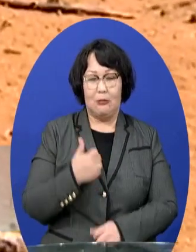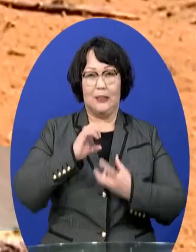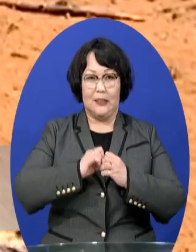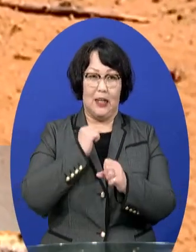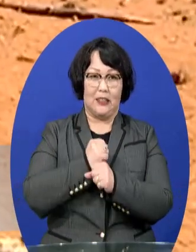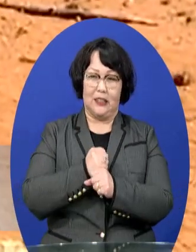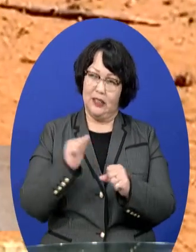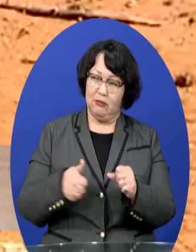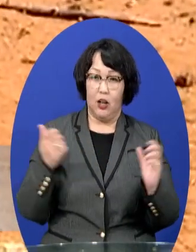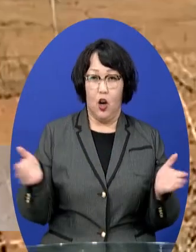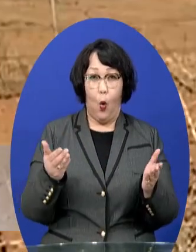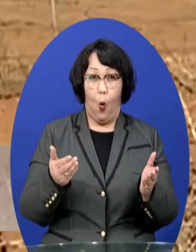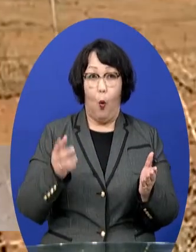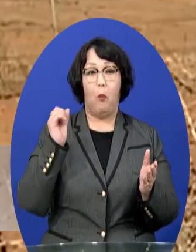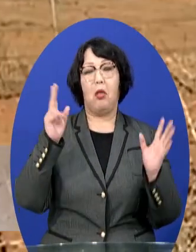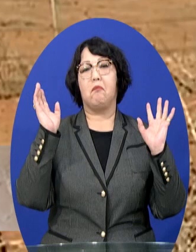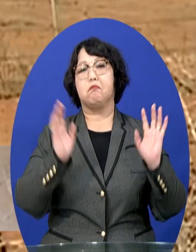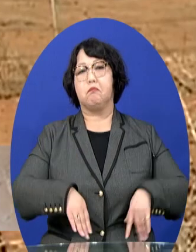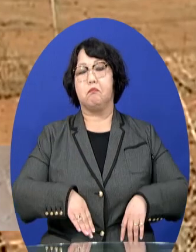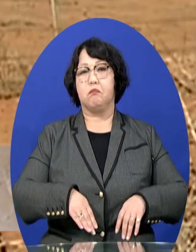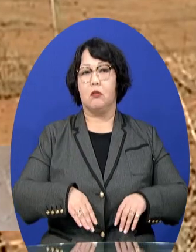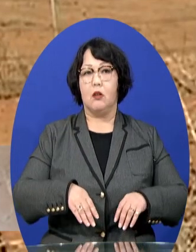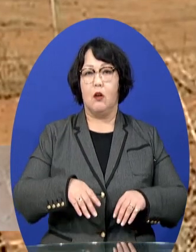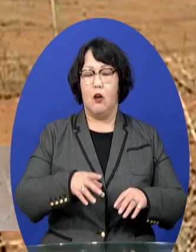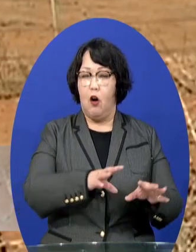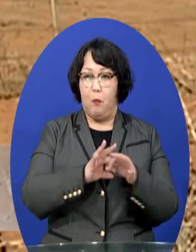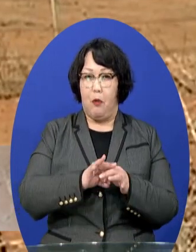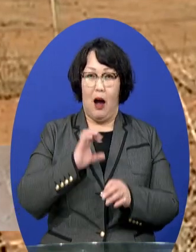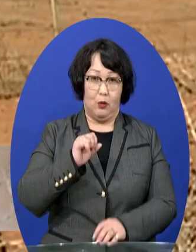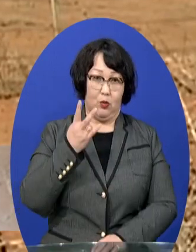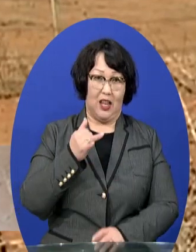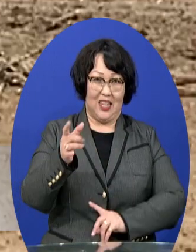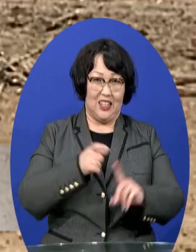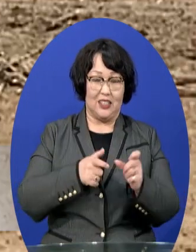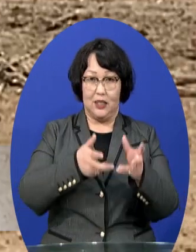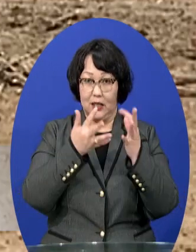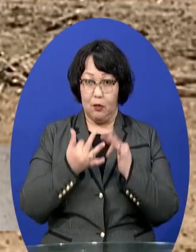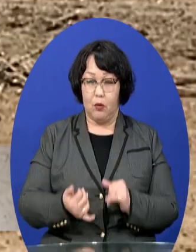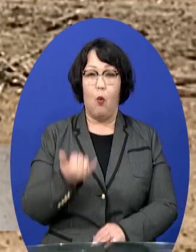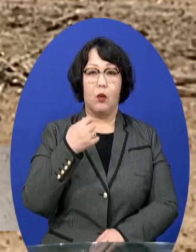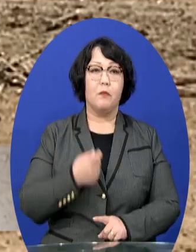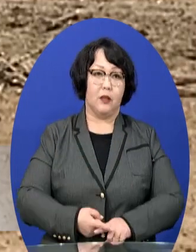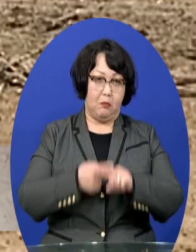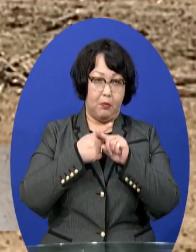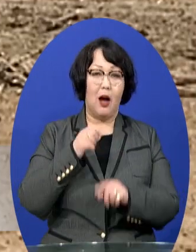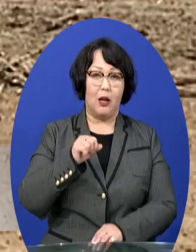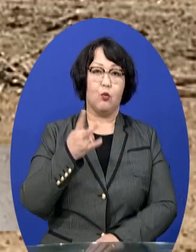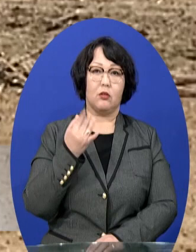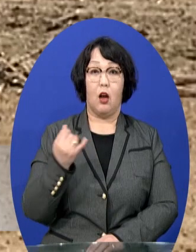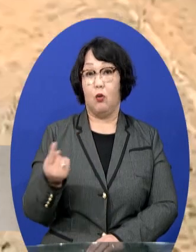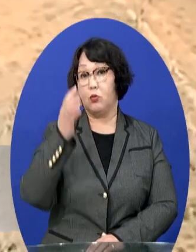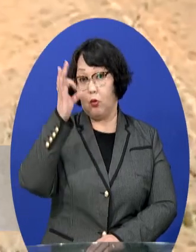хэрэгжүүлэхгүй бол ган гачхаас үүдэлтэй аюул эрсдэл, эдийн засгийн хямрал улам нэмэгдэх эрсдэл өндөр